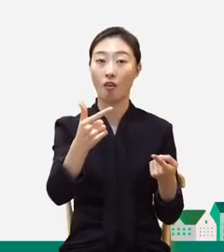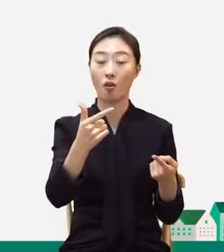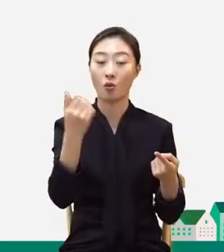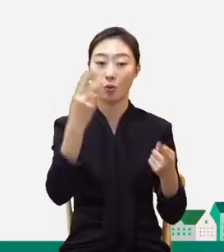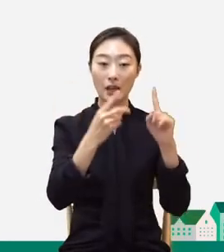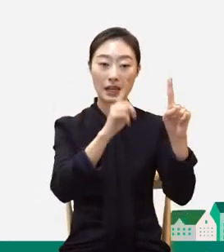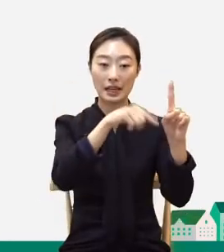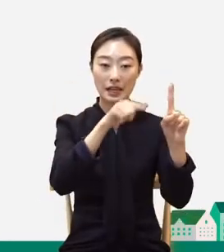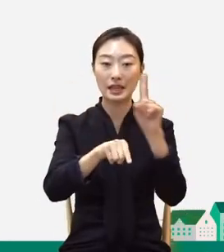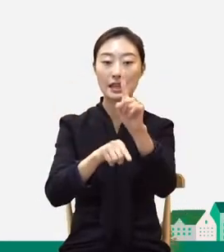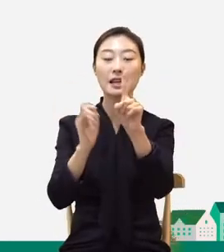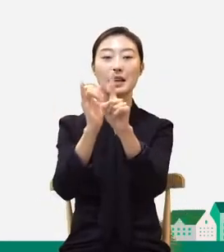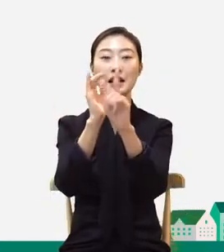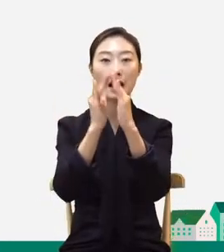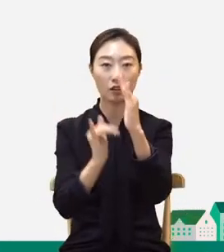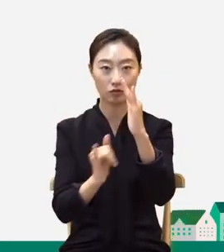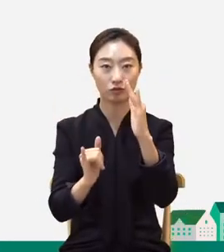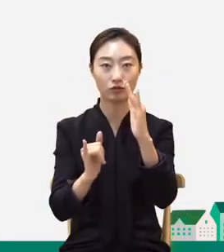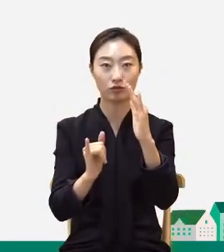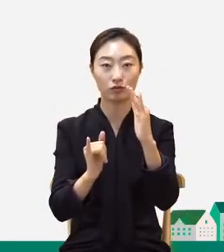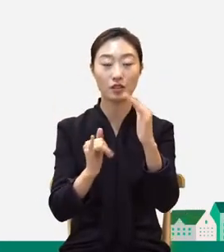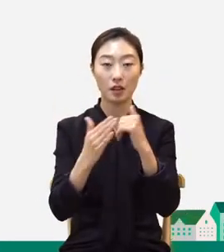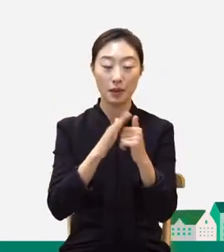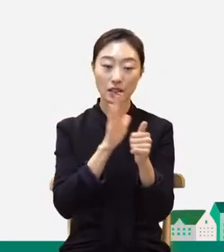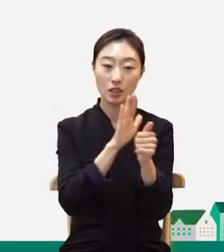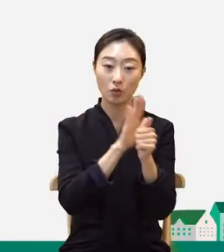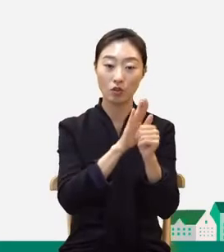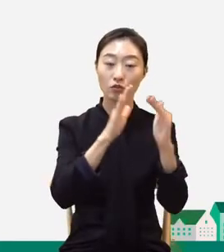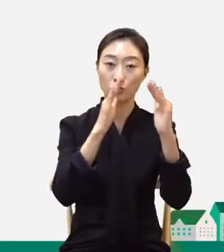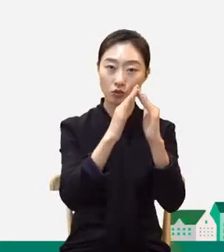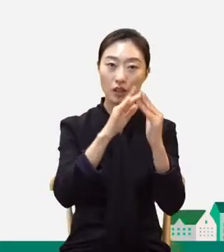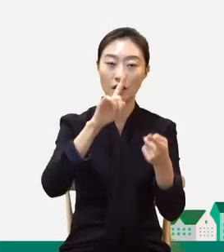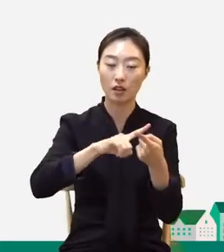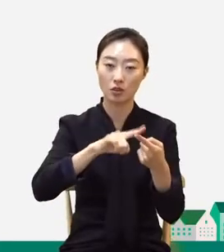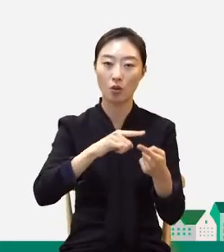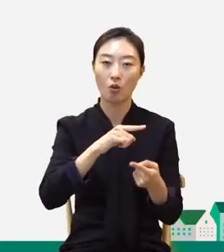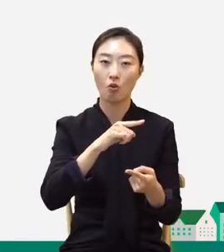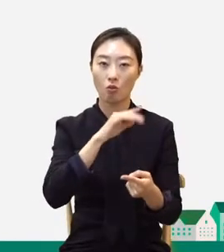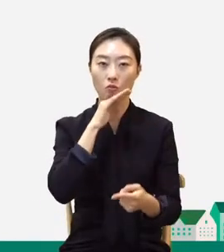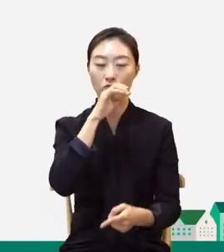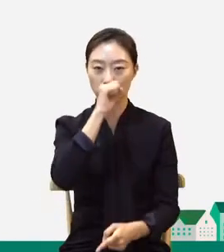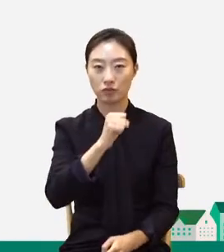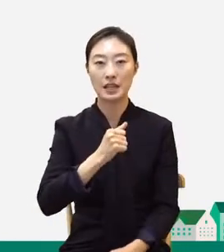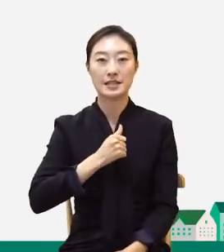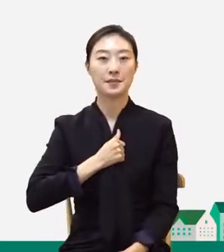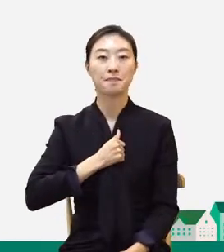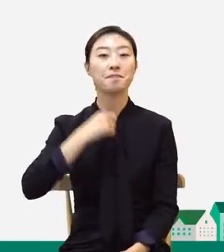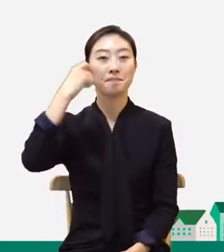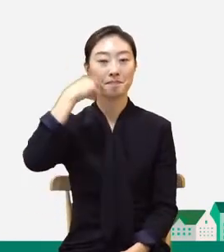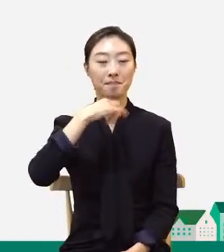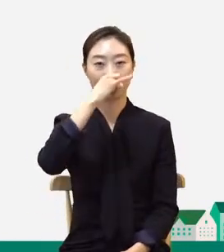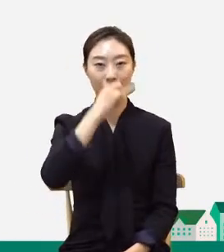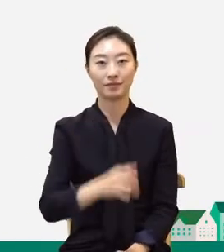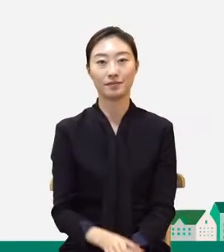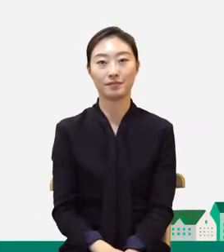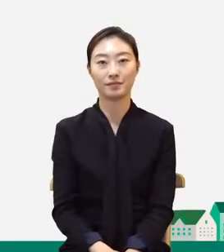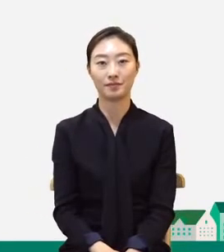1인 1가구이고요. 이로 인해서 지원주택에 대한 높은 자긍심을 저희가 볼 수 있었습니다.